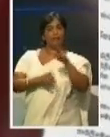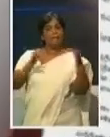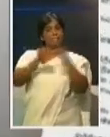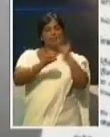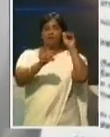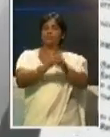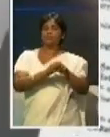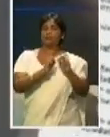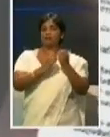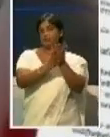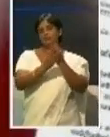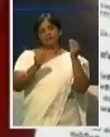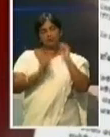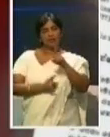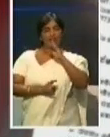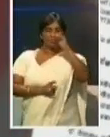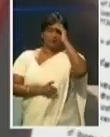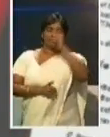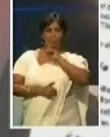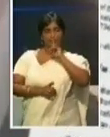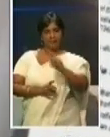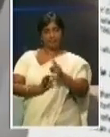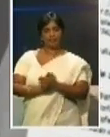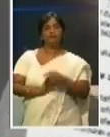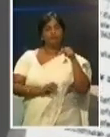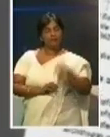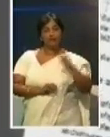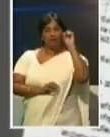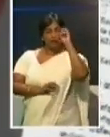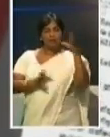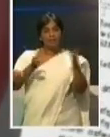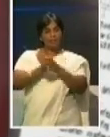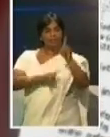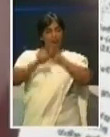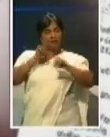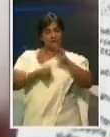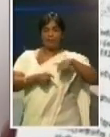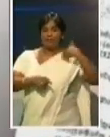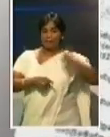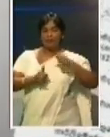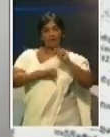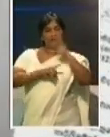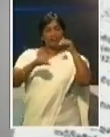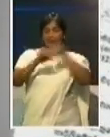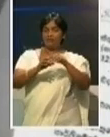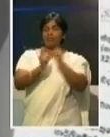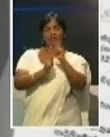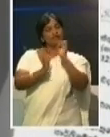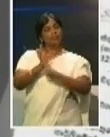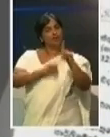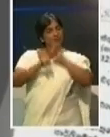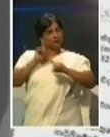පක්ෂ අභ්‍යන්තරයේ විසඳාගත යුතු බවයි කතානායකවරයා පවසන්නේ. අද පෙරවරුවේ පක්ෂ නායකින්ගේ ප්‍රධානත්වයෙන් පැවති පාර්ලිමේන්තු කටයුතු පිළිබඳ කාරක